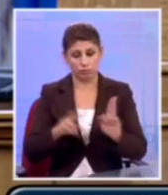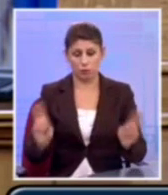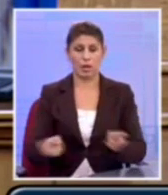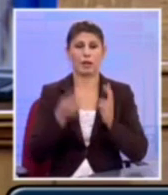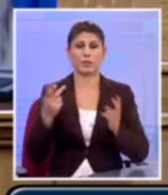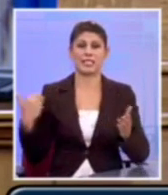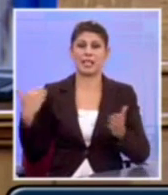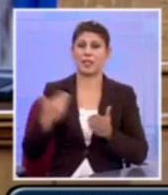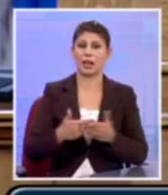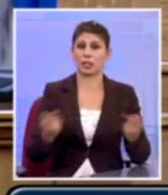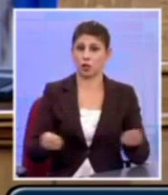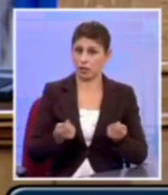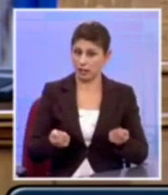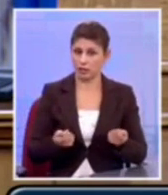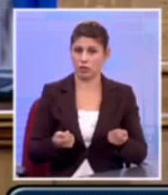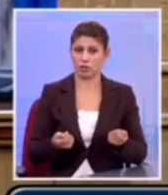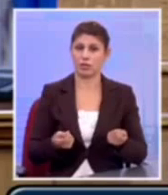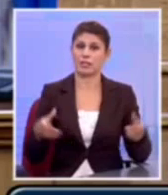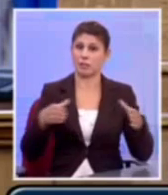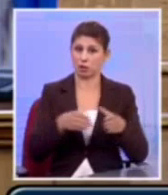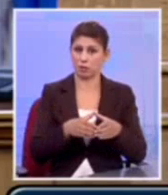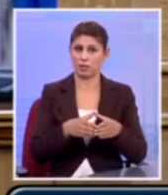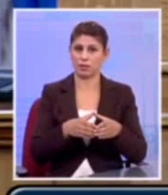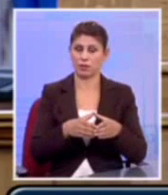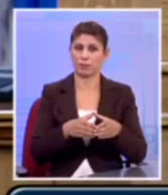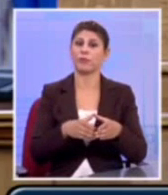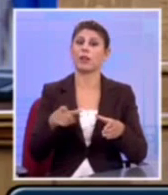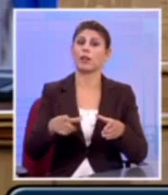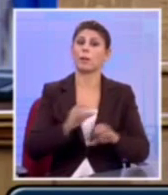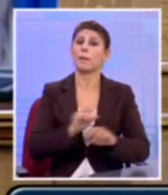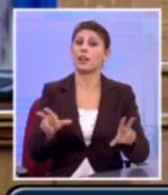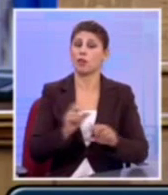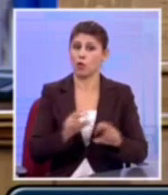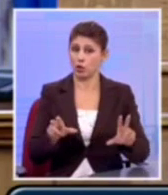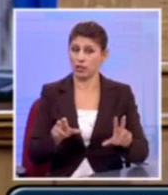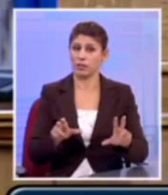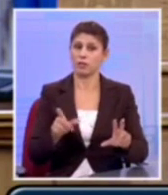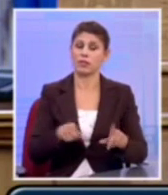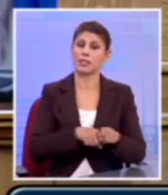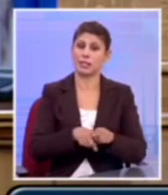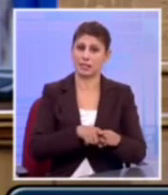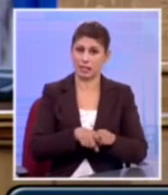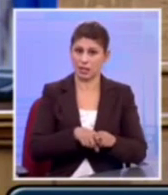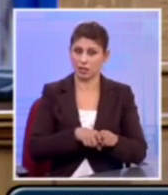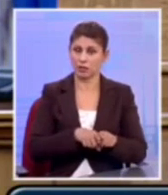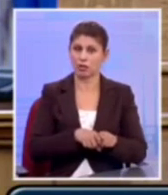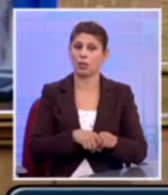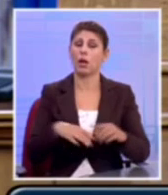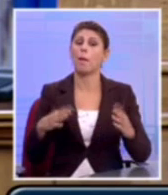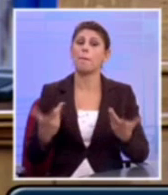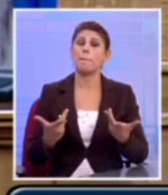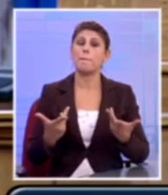στη διάρκεια των εργασιών της Επιτροπής οι πληροφορίες σε σχέση με το